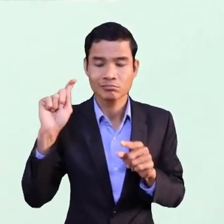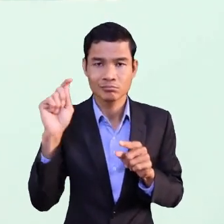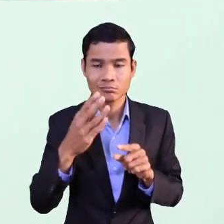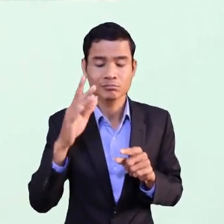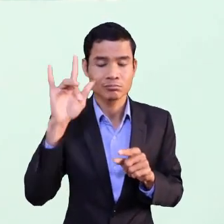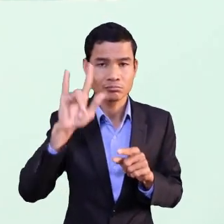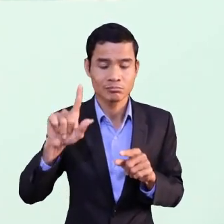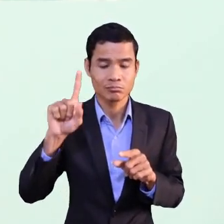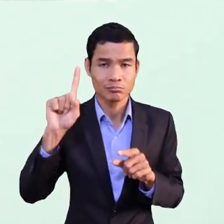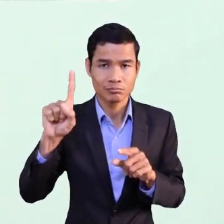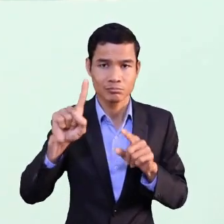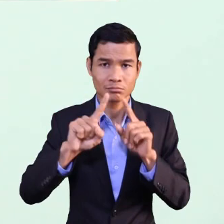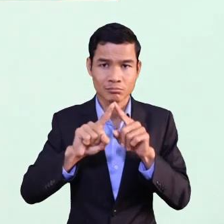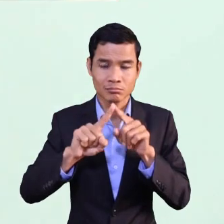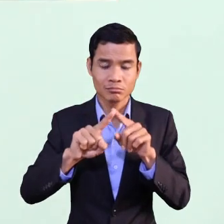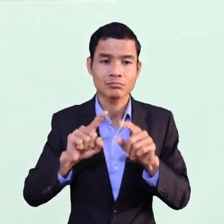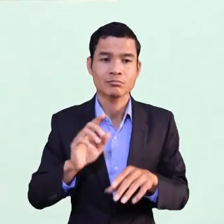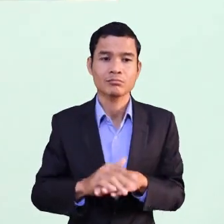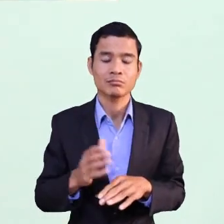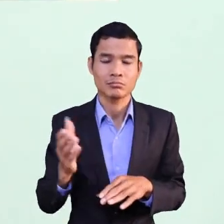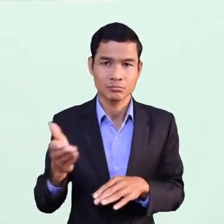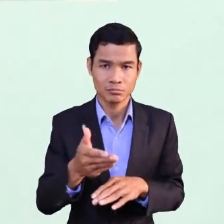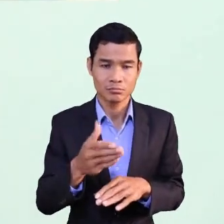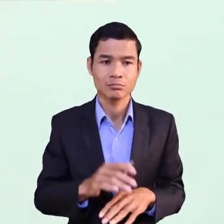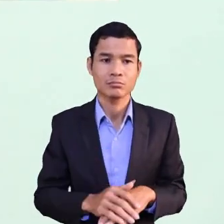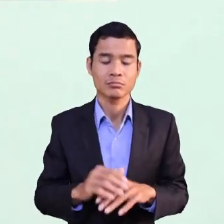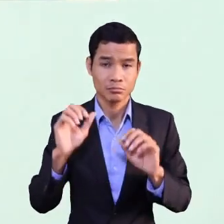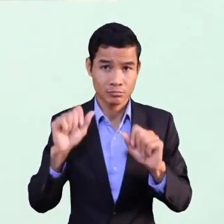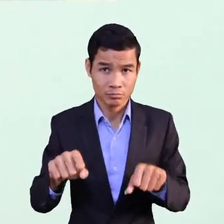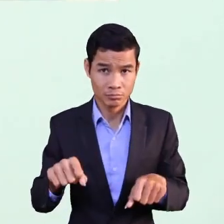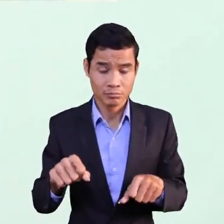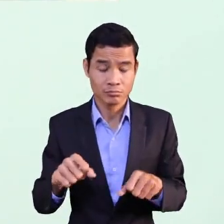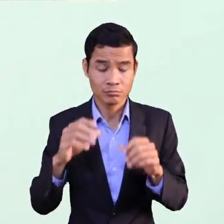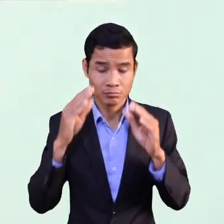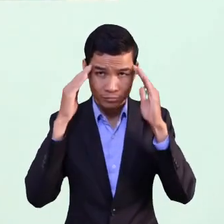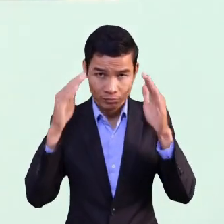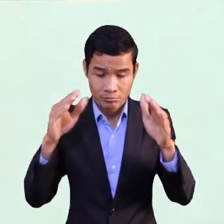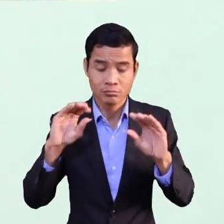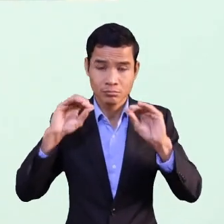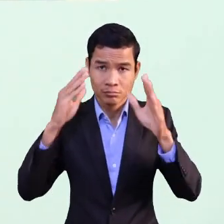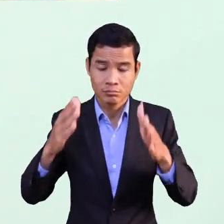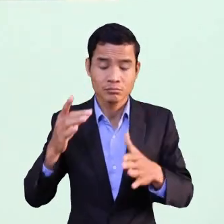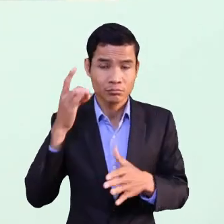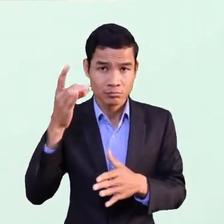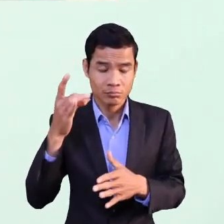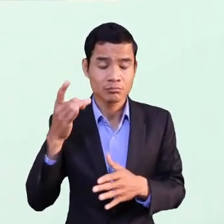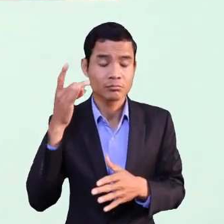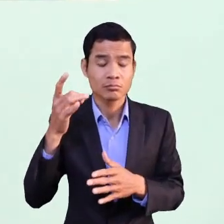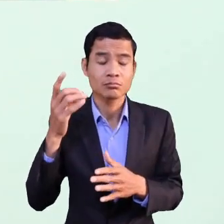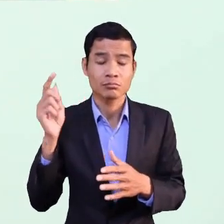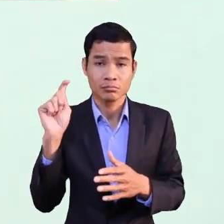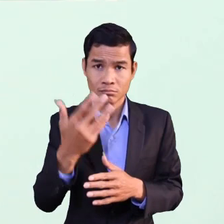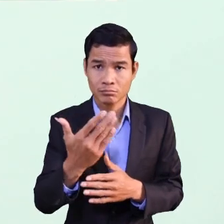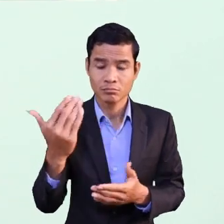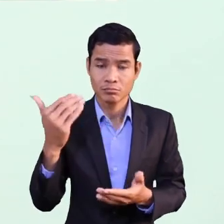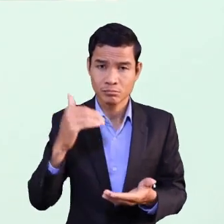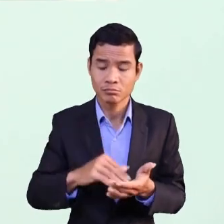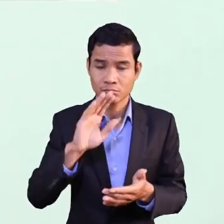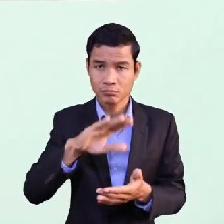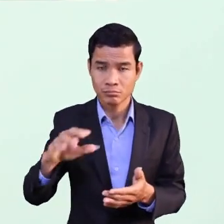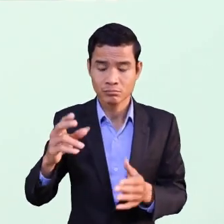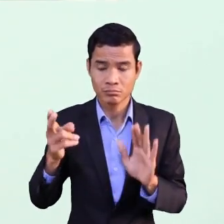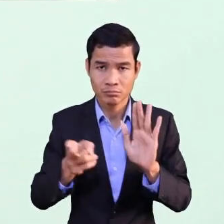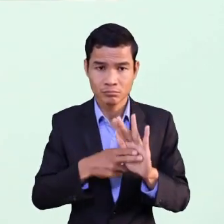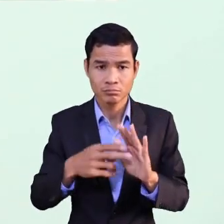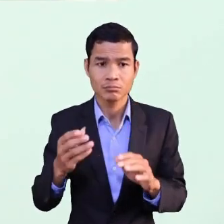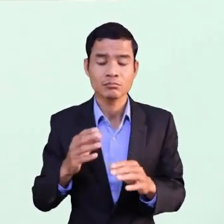ដៃអញ្ចឹងគឺយើងចាយើងស្ដាប់អ្នកគ្រូបង្ហាញរូបភាពម្ដងទៀតដើម្បីឲ្យកាន់តែច្បាស់ចារូបទី